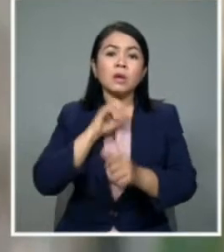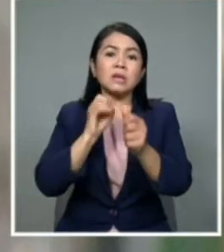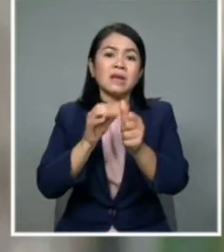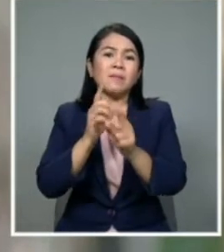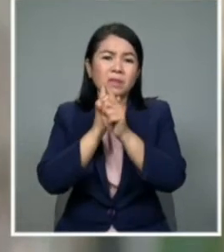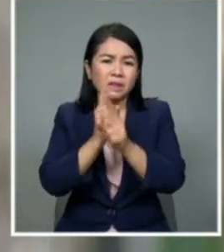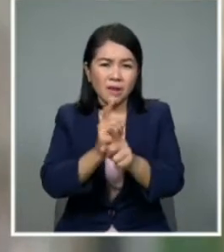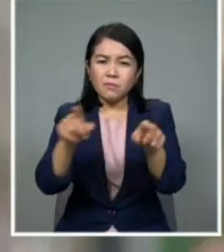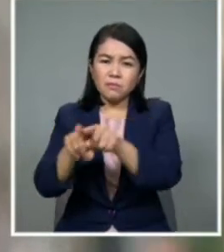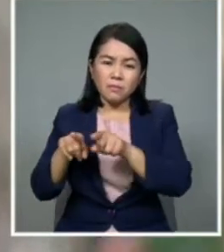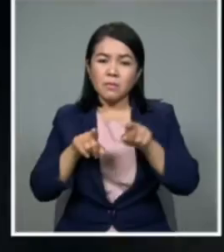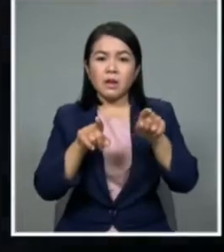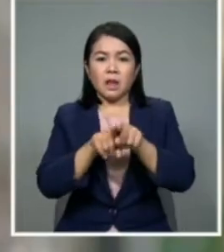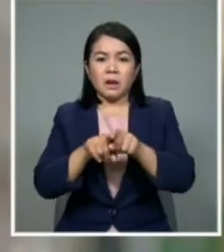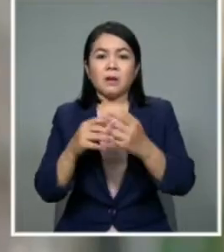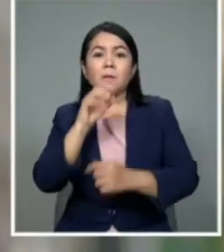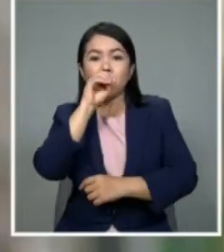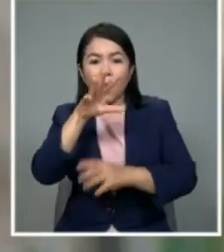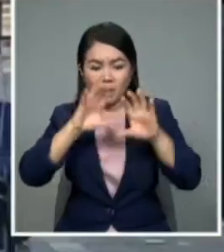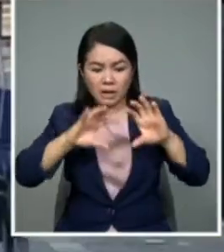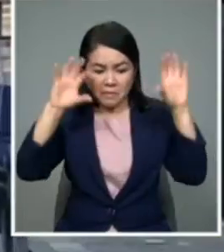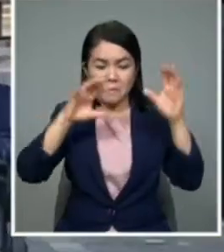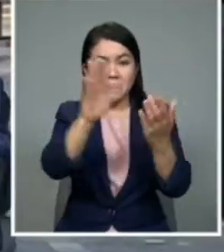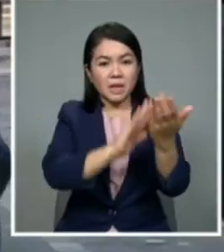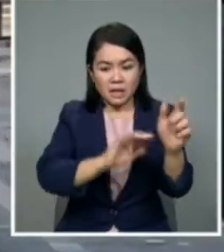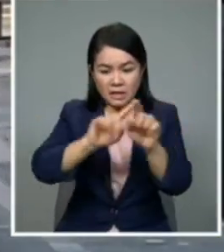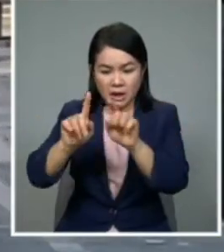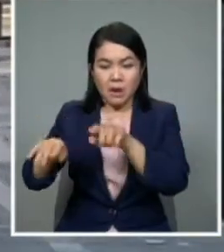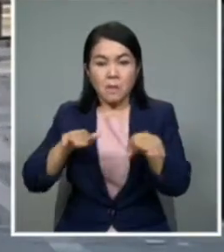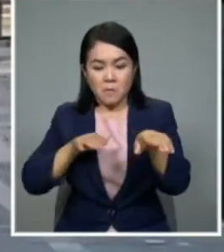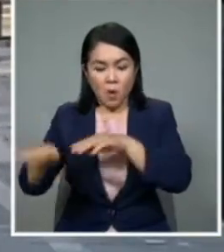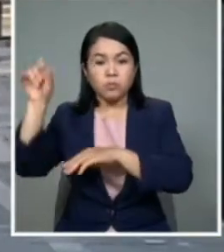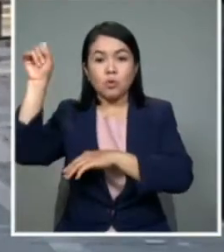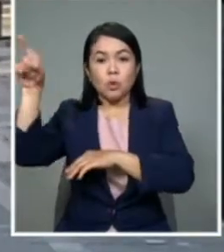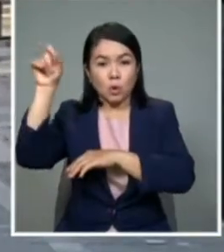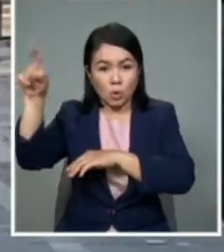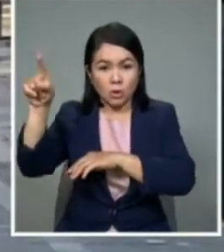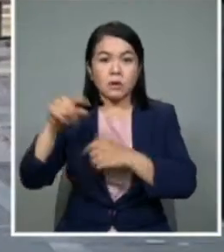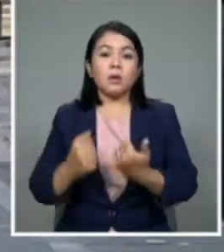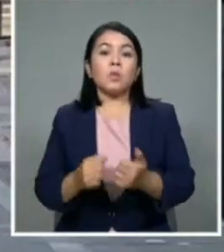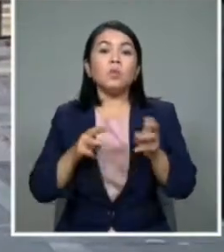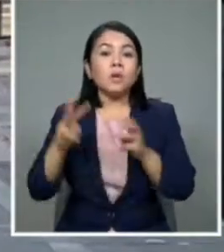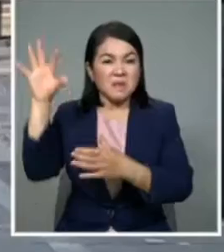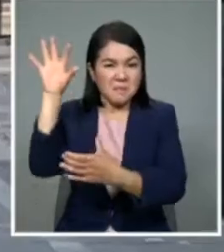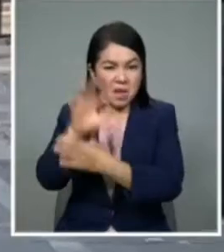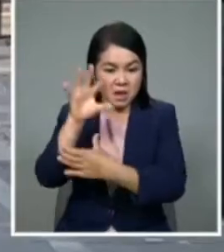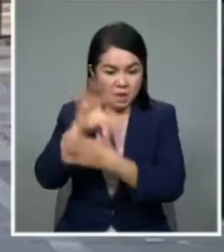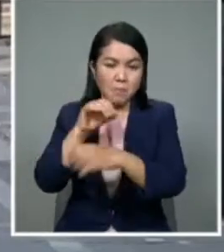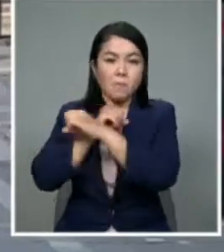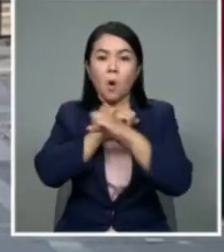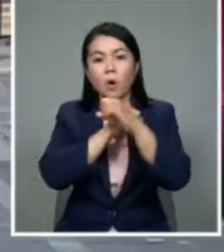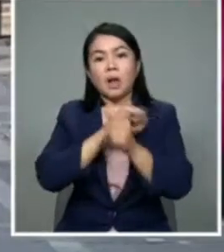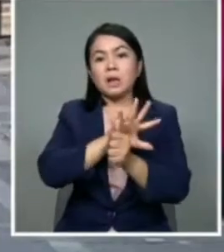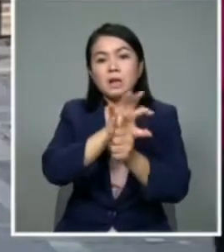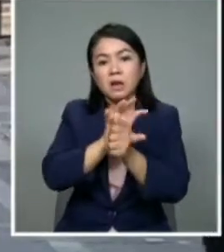ำเพื่อรับมือกับวิกฤตครั้งนี้นะครับพร้อมกับเรียกร้องให้รัฐบาลประเทศต่างๆดำเนินมาตรการเร่งด่วนและแข็งกร้าวเพื่อจัดการกับการแพร่ระบาด